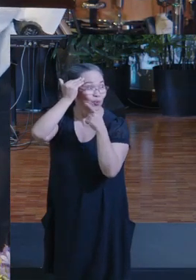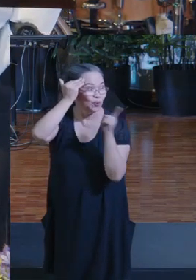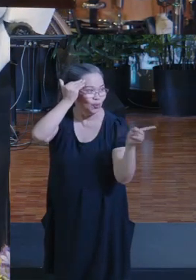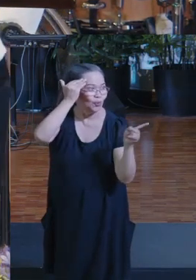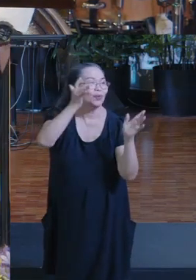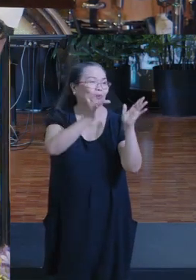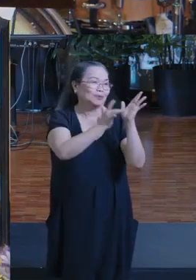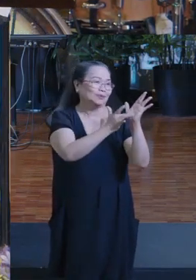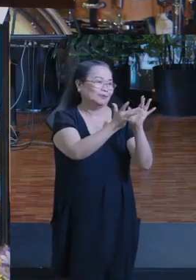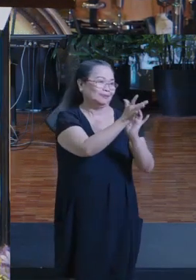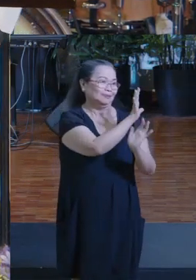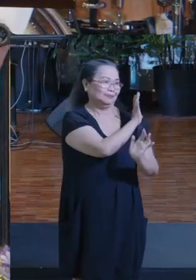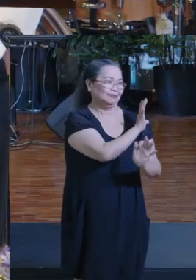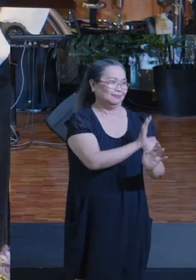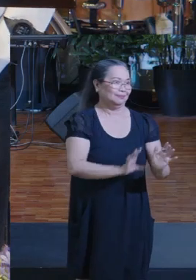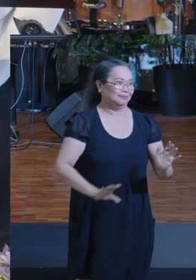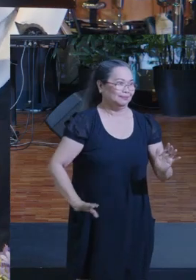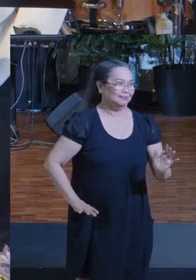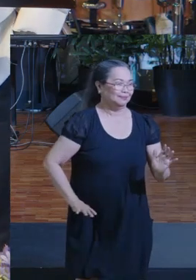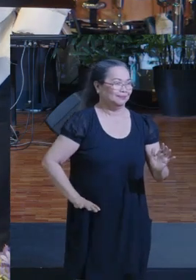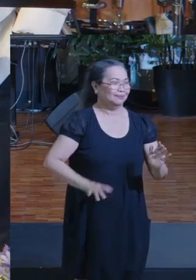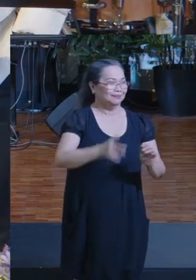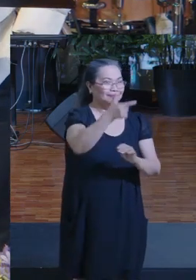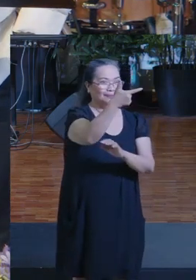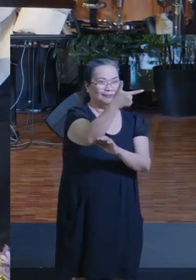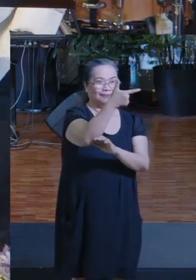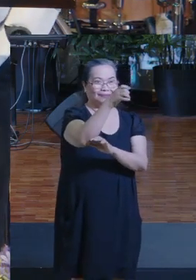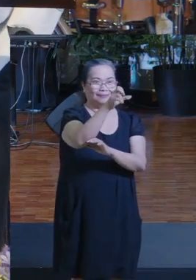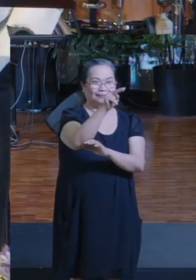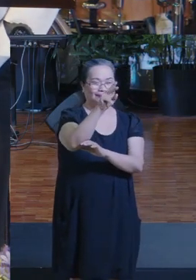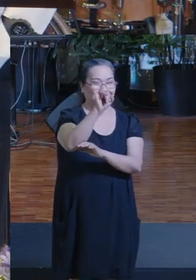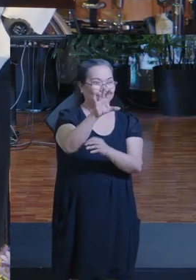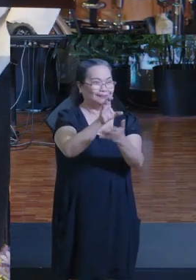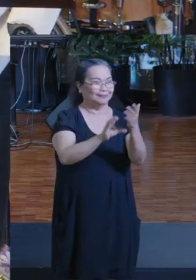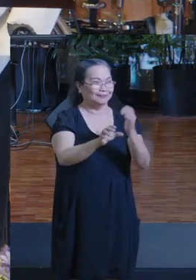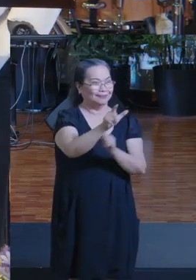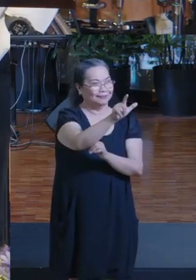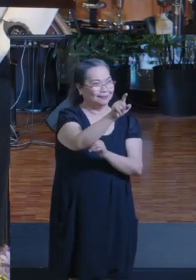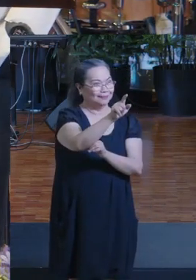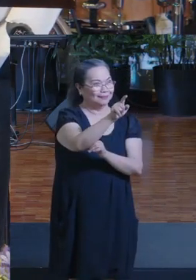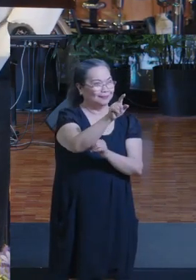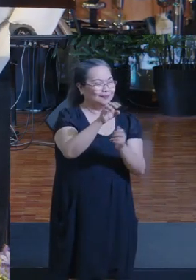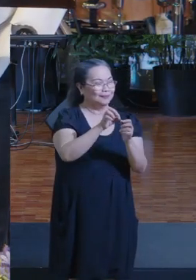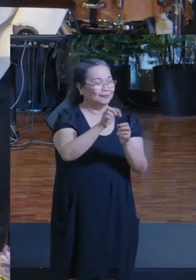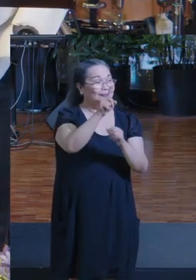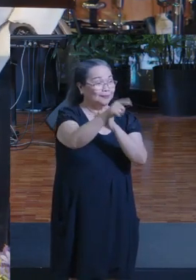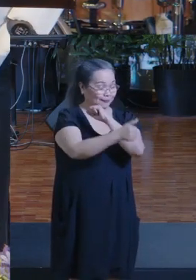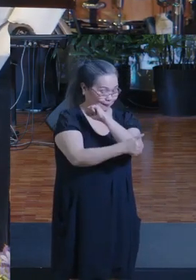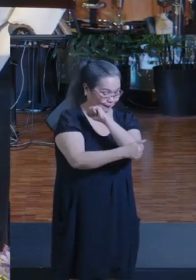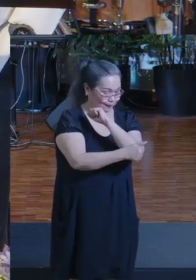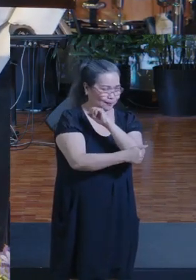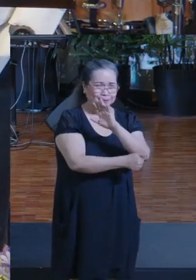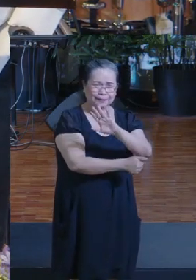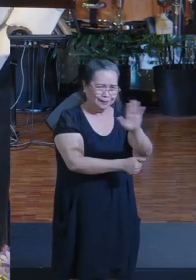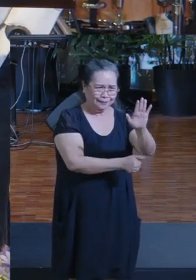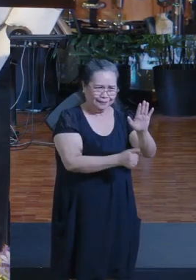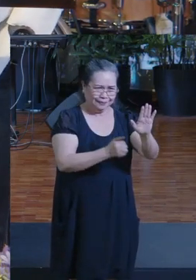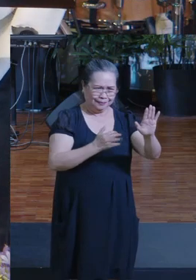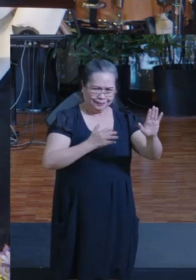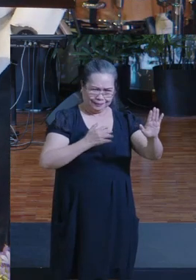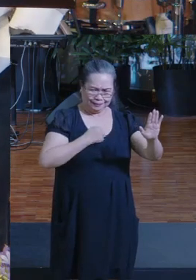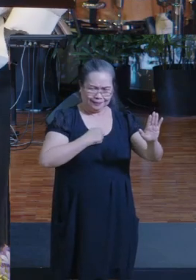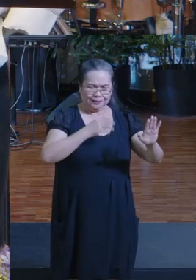Sa chapter 21 ng Genesis, verse 12, but God said to Abraham, be not displeased because of the